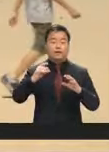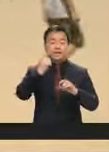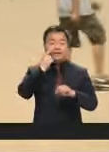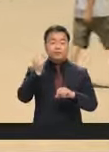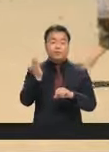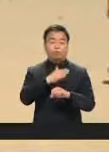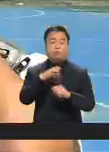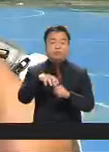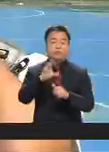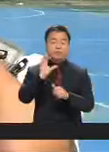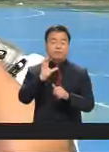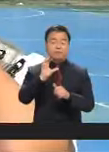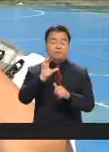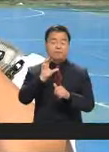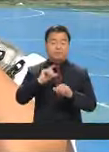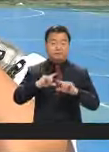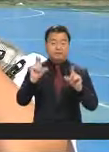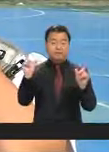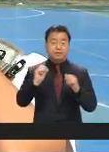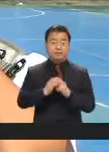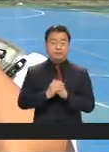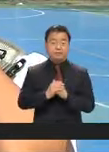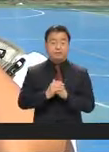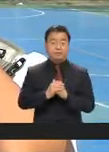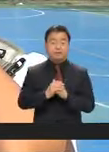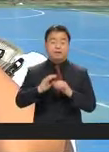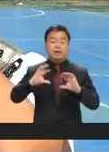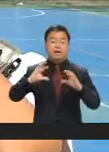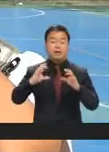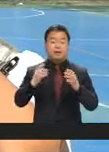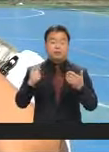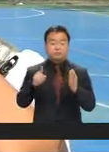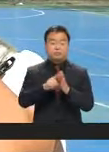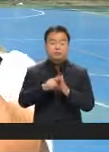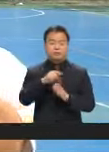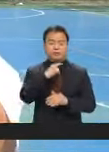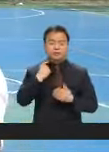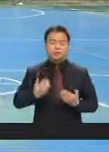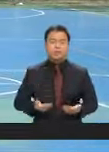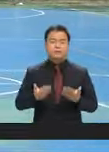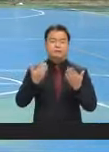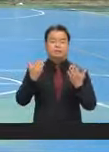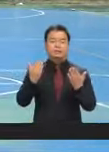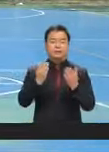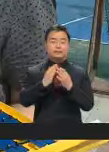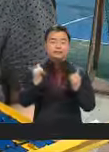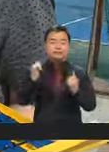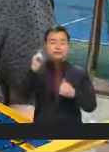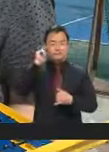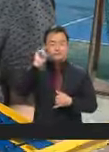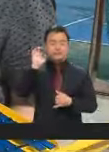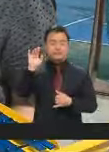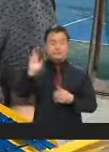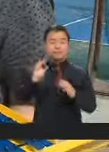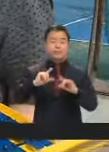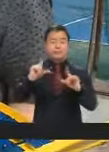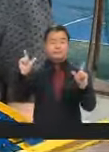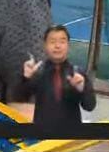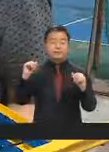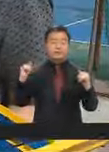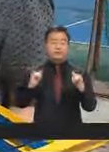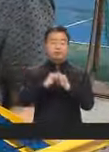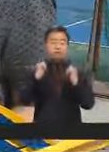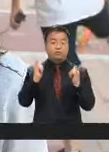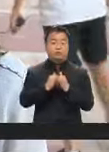해방했네. 나라를 위해 헌신하고 그런 사람을 기리는 날. 전쟁?